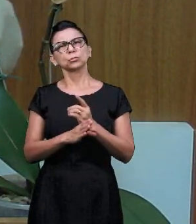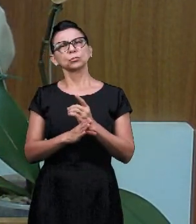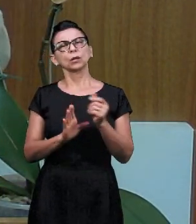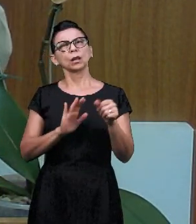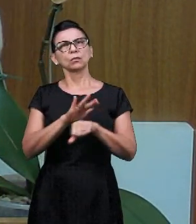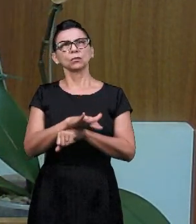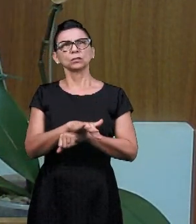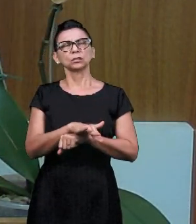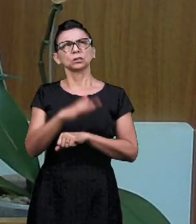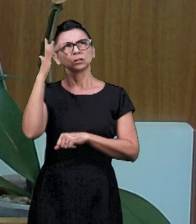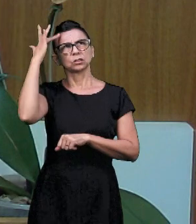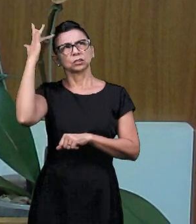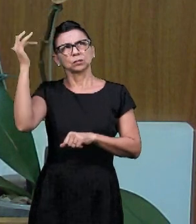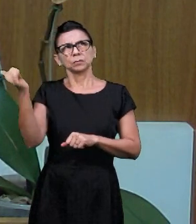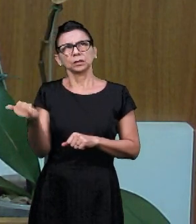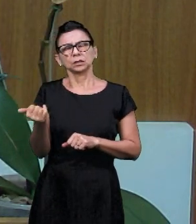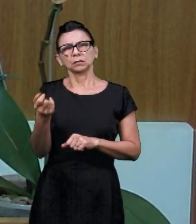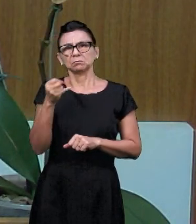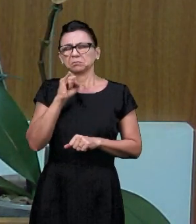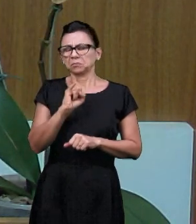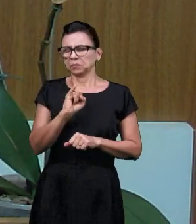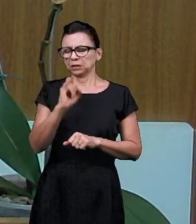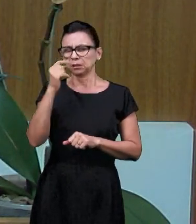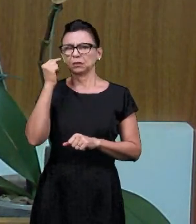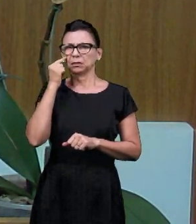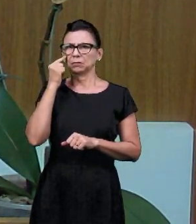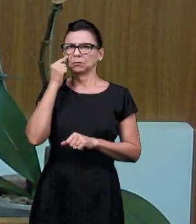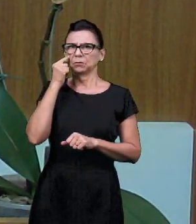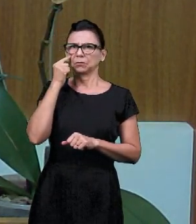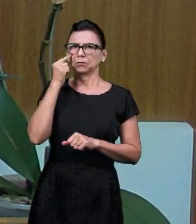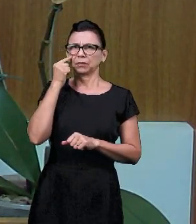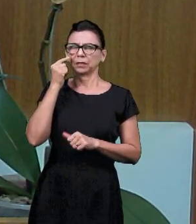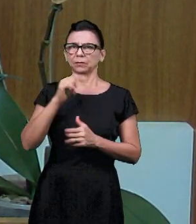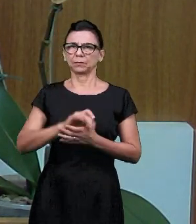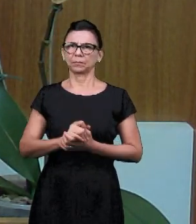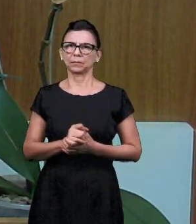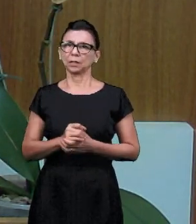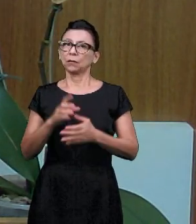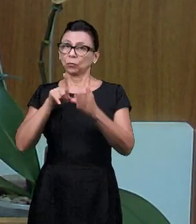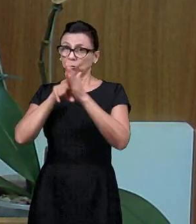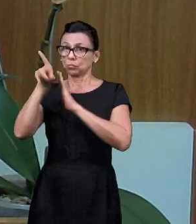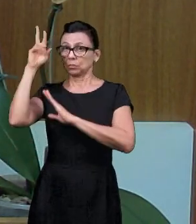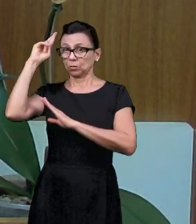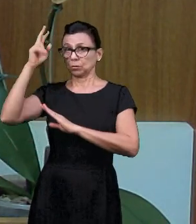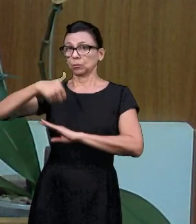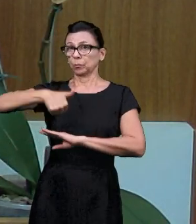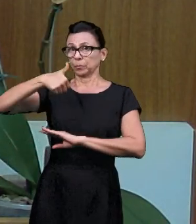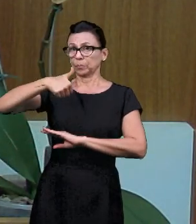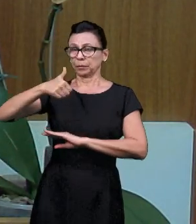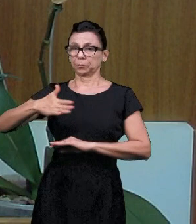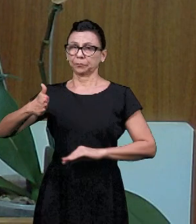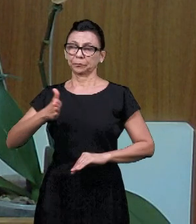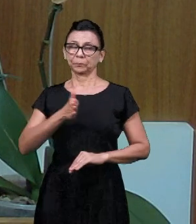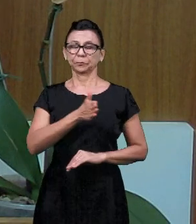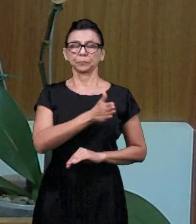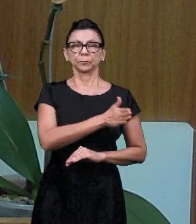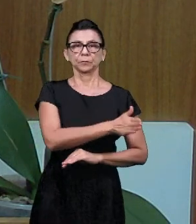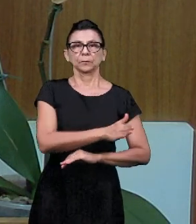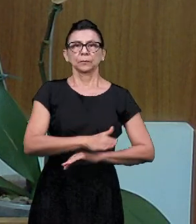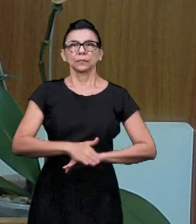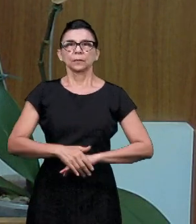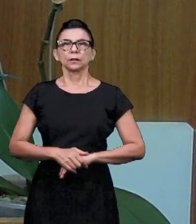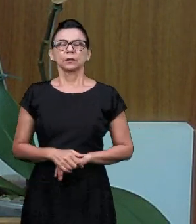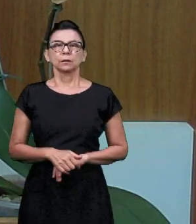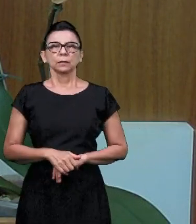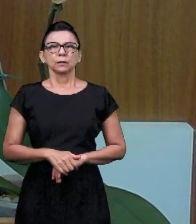sur ça parce que je n'ai pas encore consulté le Seigneur sur ça. Mais voyez bien, je ne veux pas rester ici donc tous les dimanches,